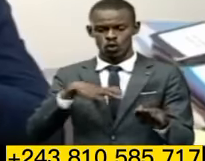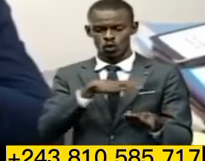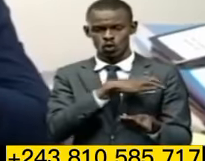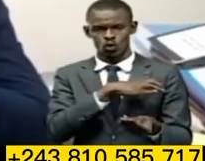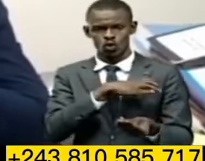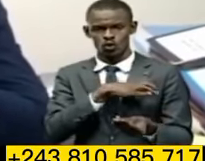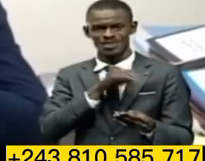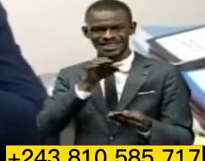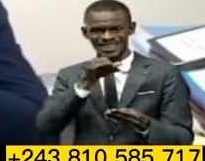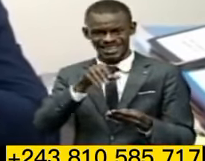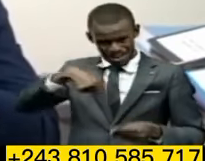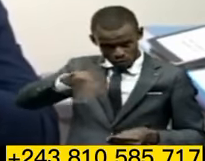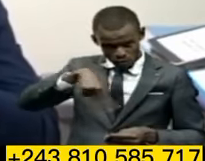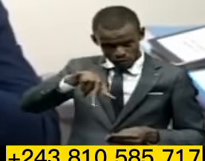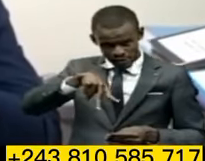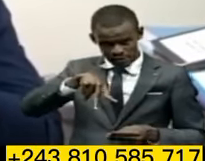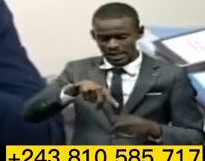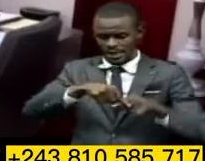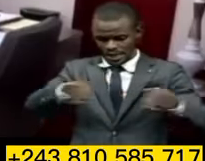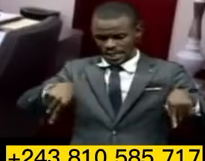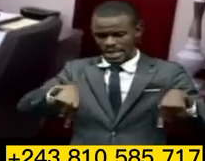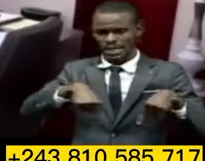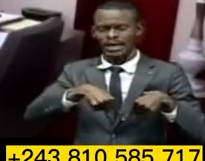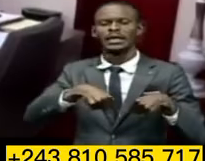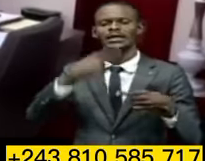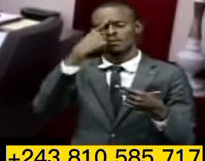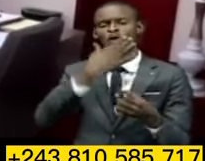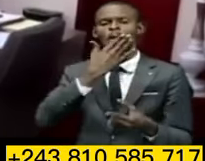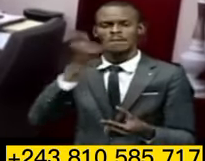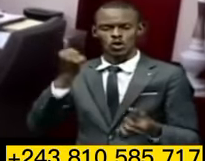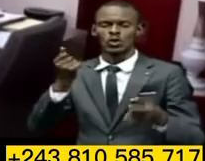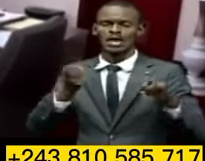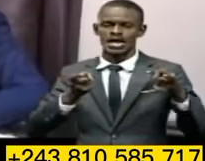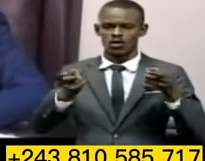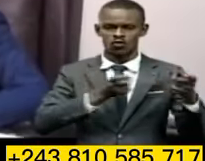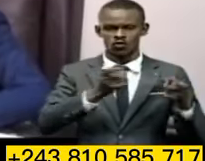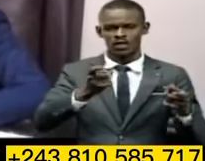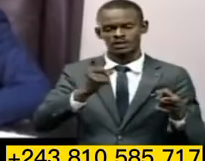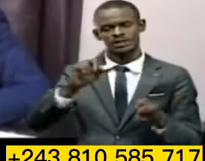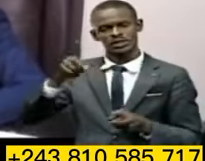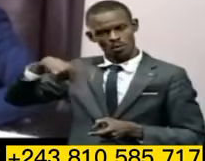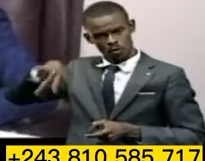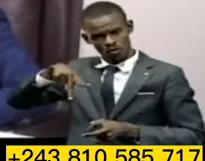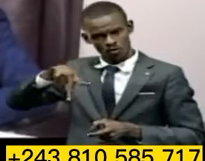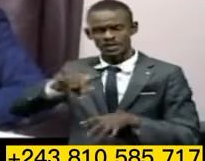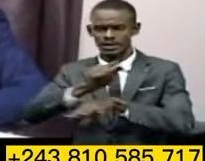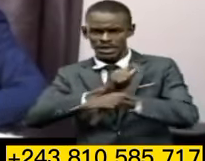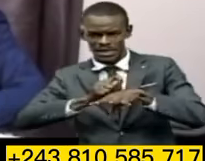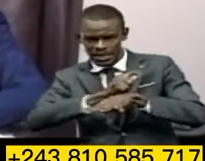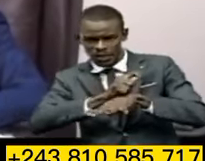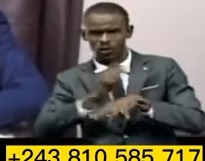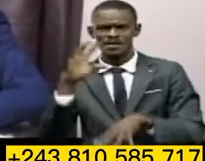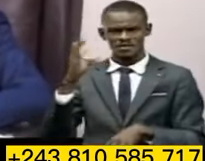en vue d'améliorer la gouvernance sécuritaire dans les provinces, les entités territoriales décentralisées et les entités